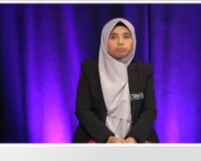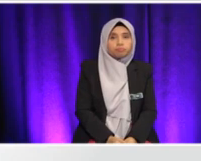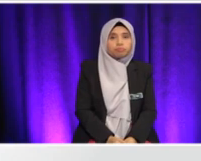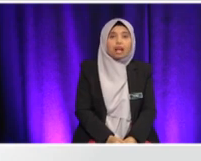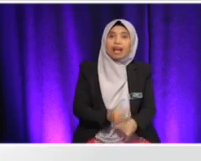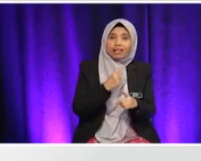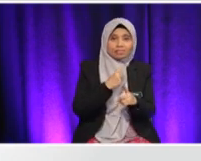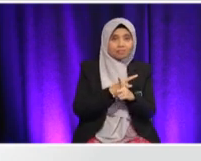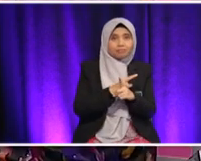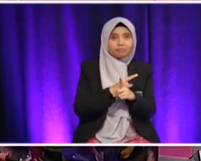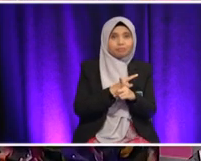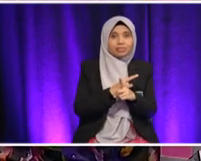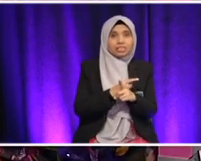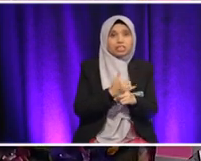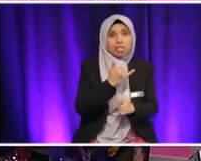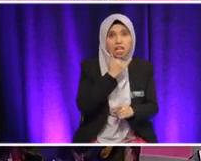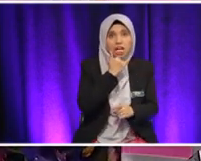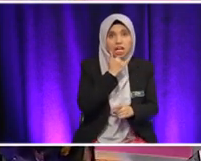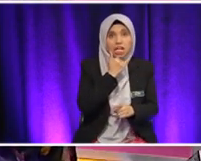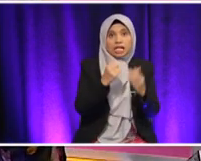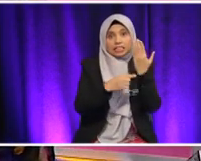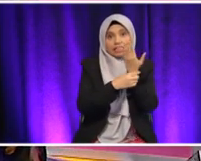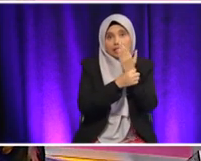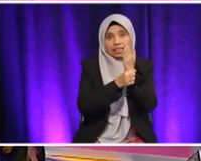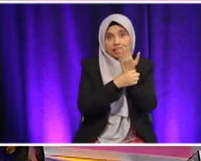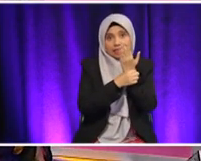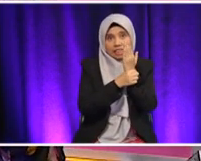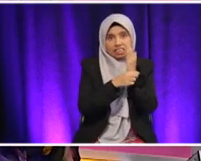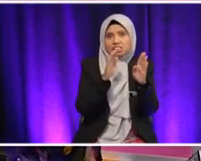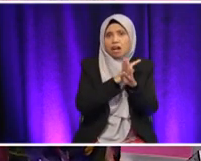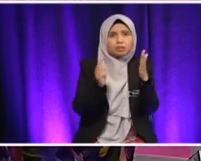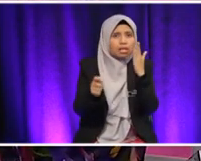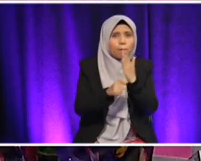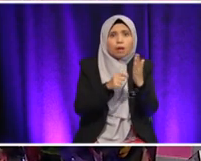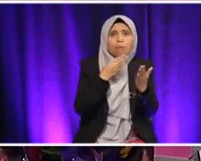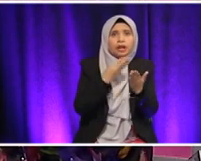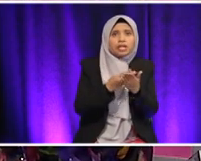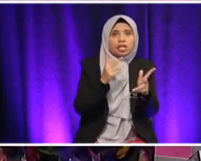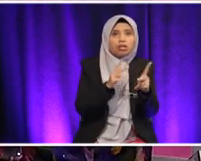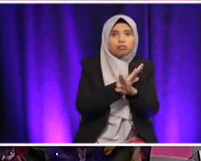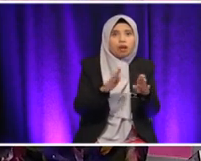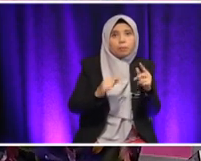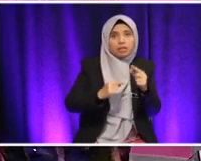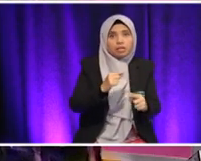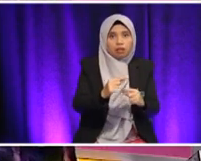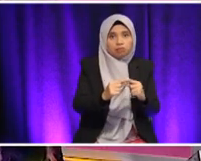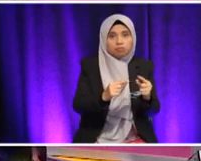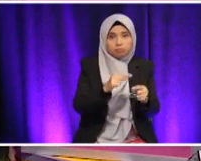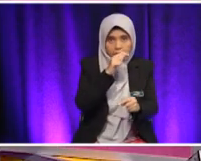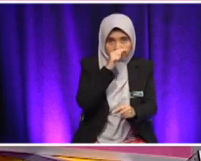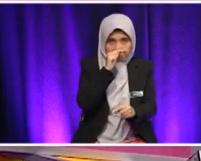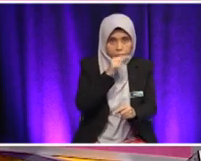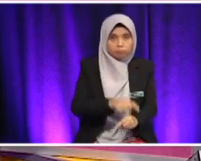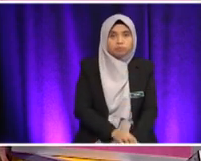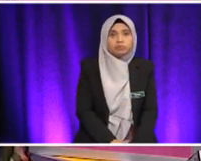Iya betul memang salah sendi warga emas tidak akan bertambah baik ya kalau tidak bergerak oke kita perlu gerakan untuk